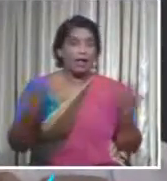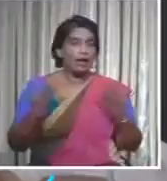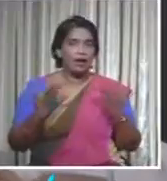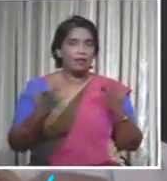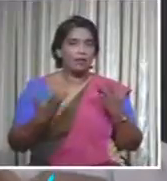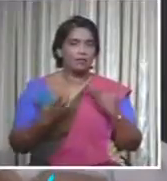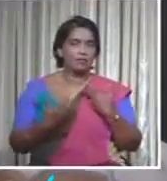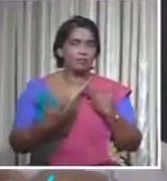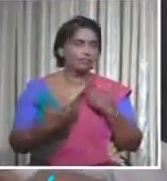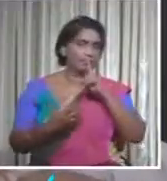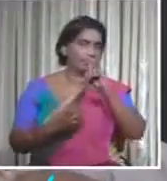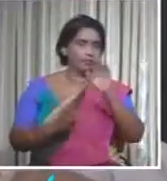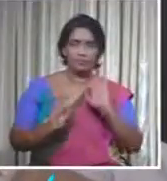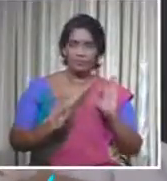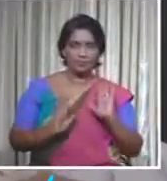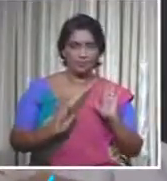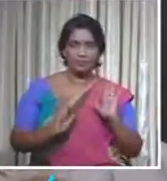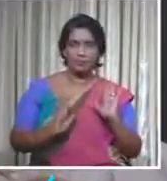आना